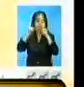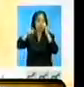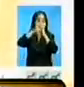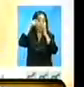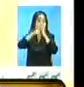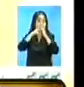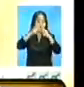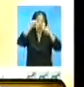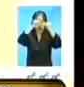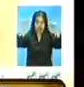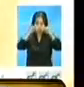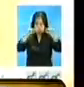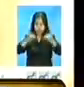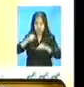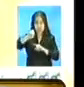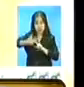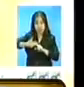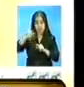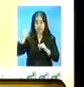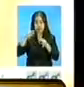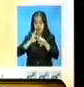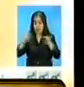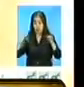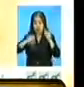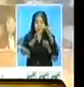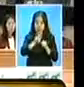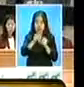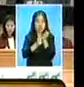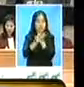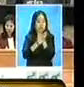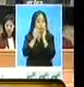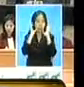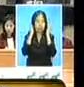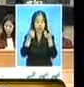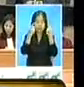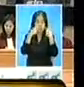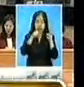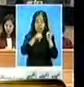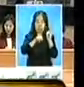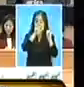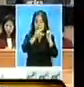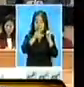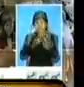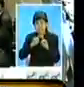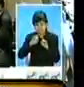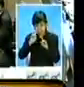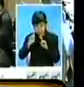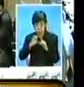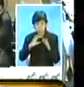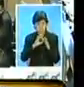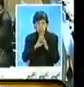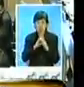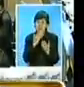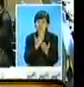ทกภัยเมื่อปี2554ซึ่งต่อจากนี้จะเป็นหน้าที่ของวุฒิสภาที่จะพิจารณาในวาระต่อไปทีมข่าว